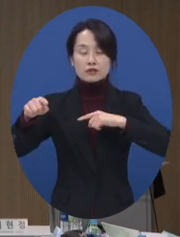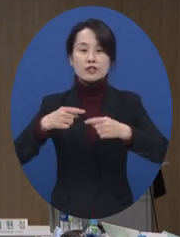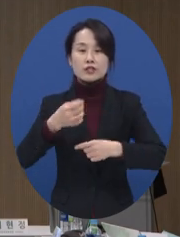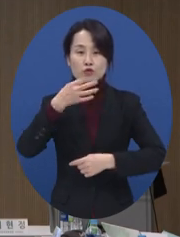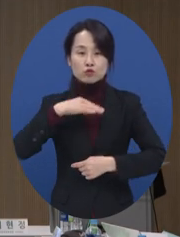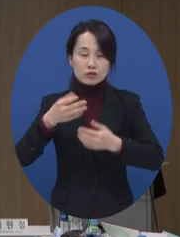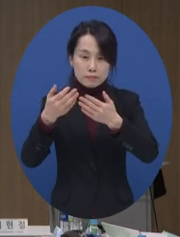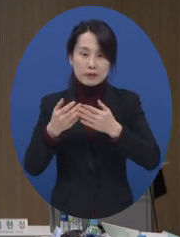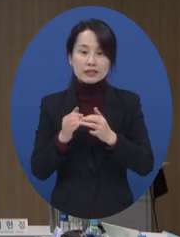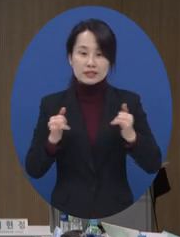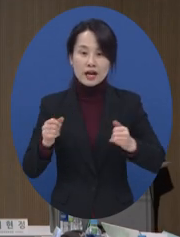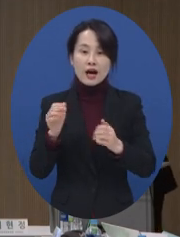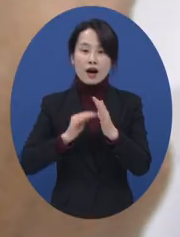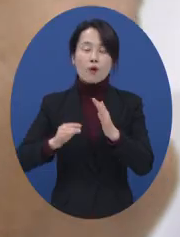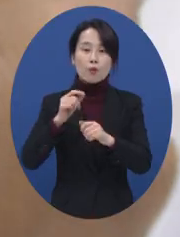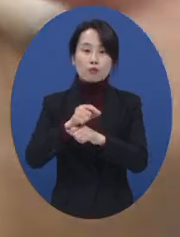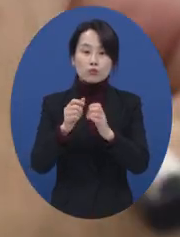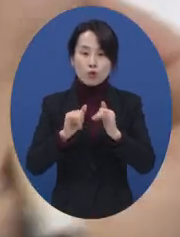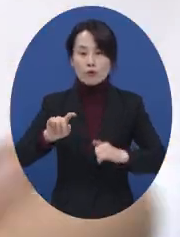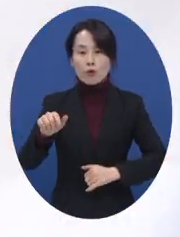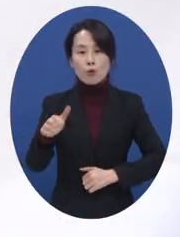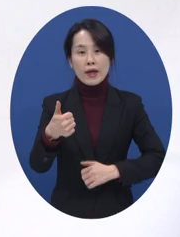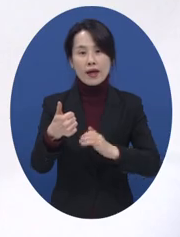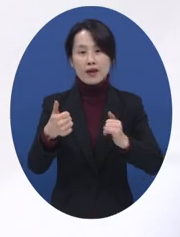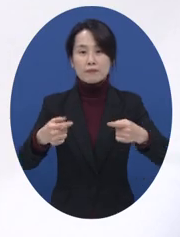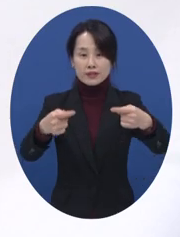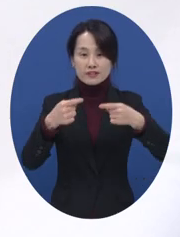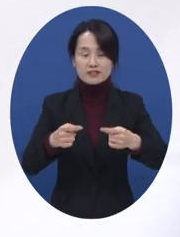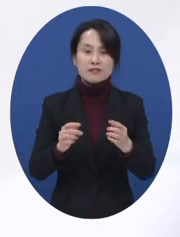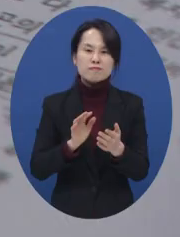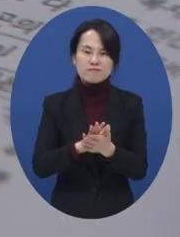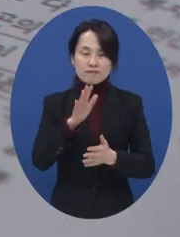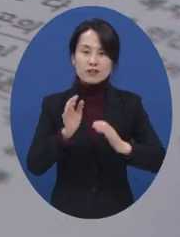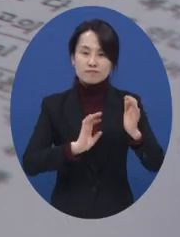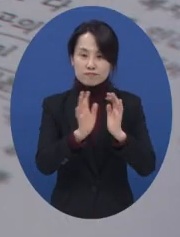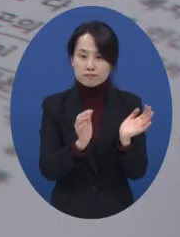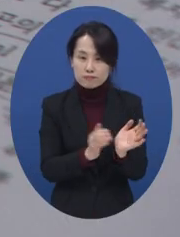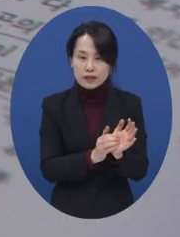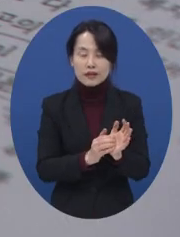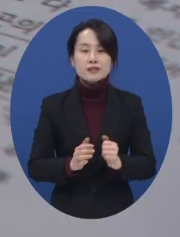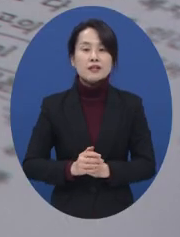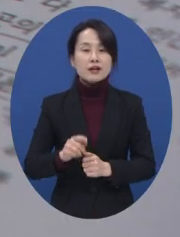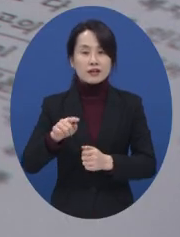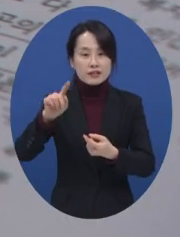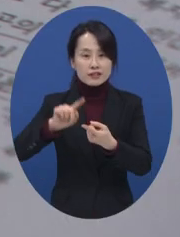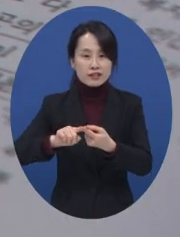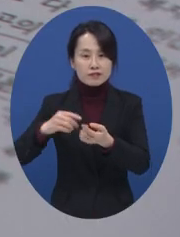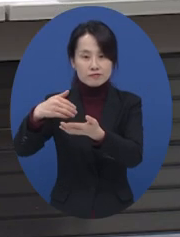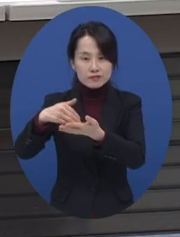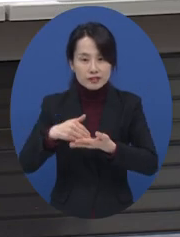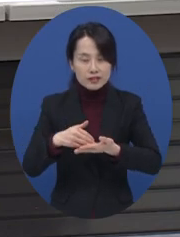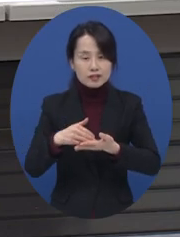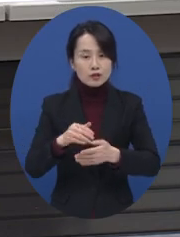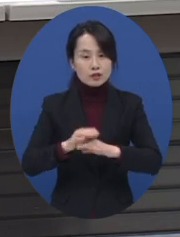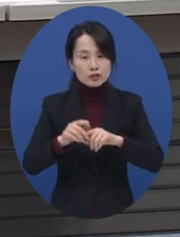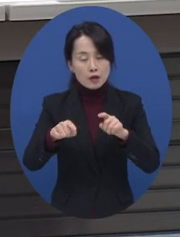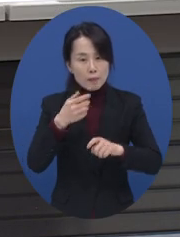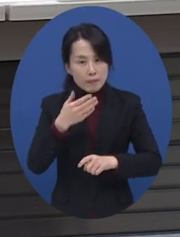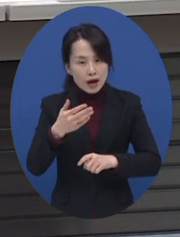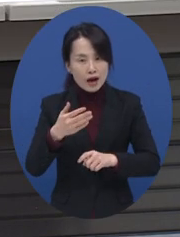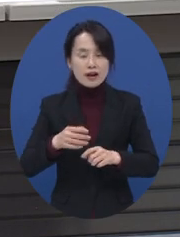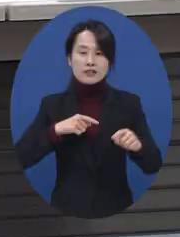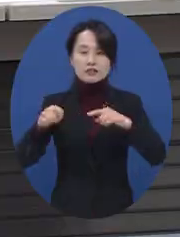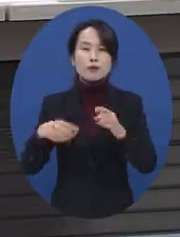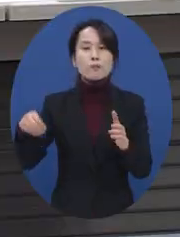사람이나 담당 공무원 등 500여 명이 열띤 토론을 펼쳤고, 현장에서 나온 의견들은 실현 가능성을 살펴 도정에